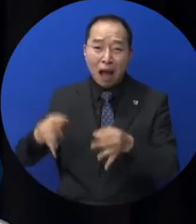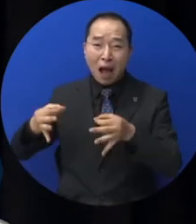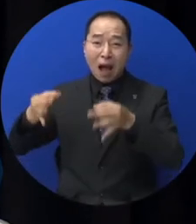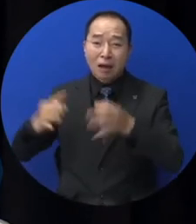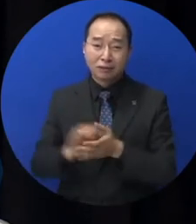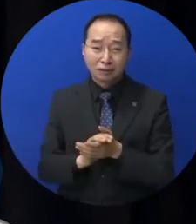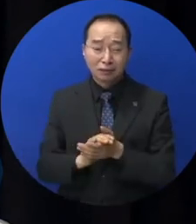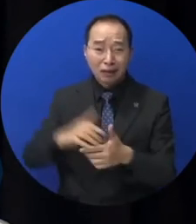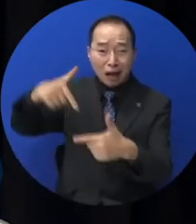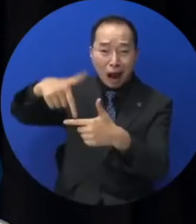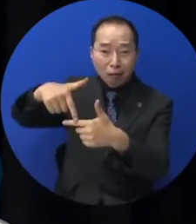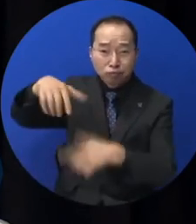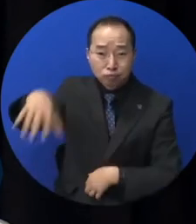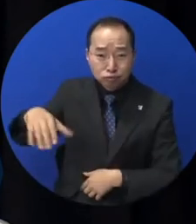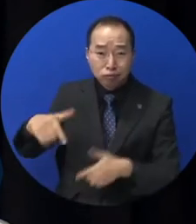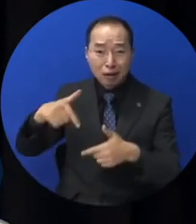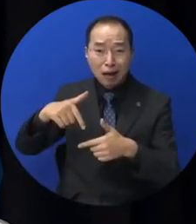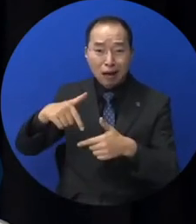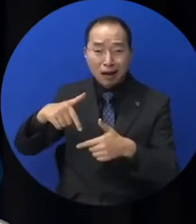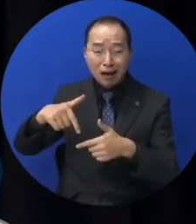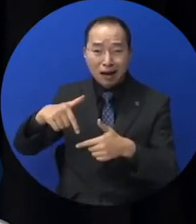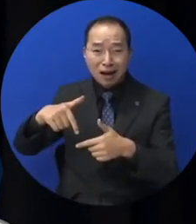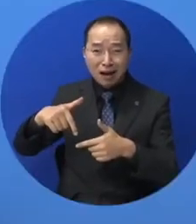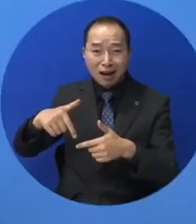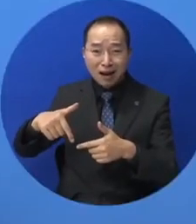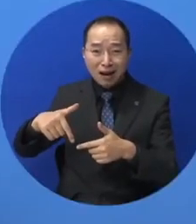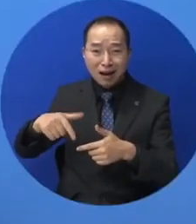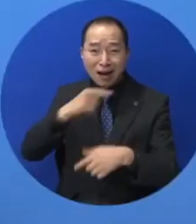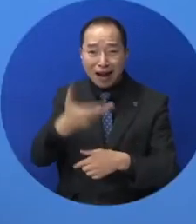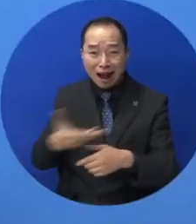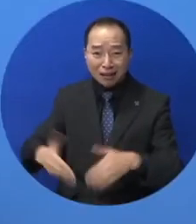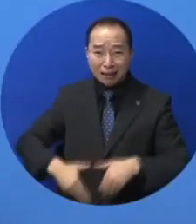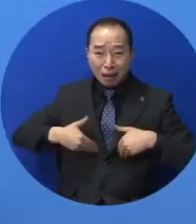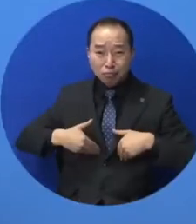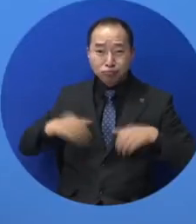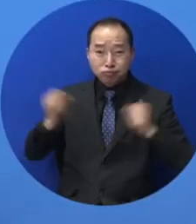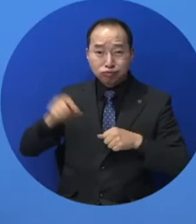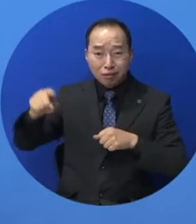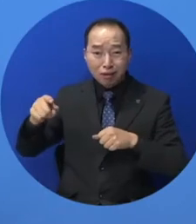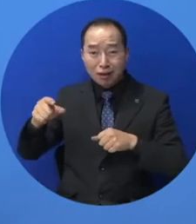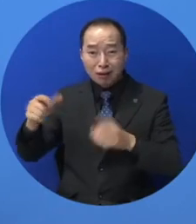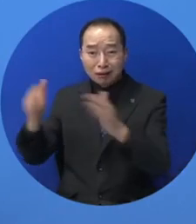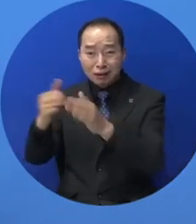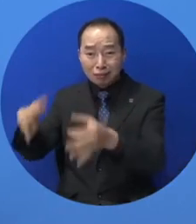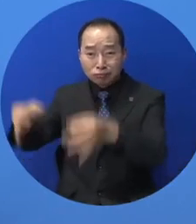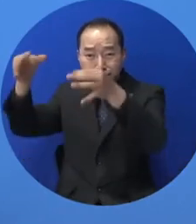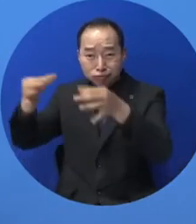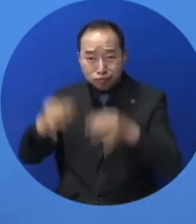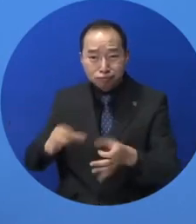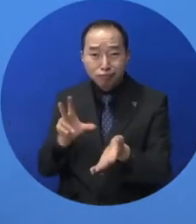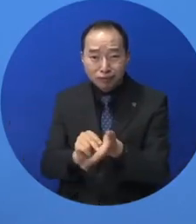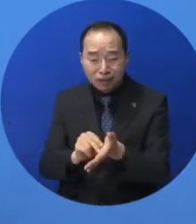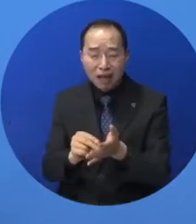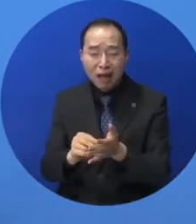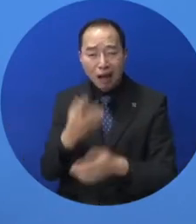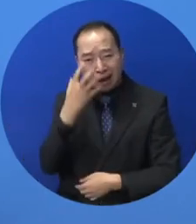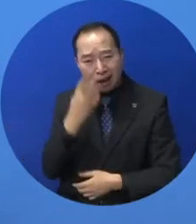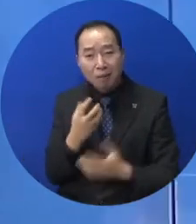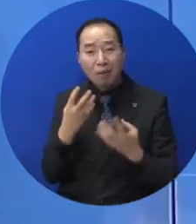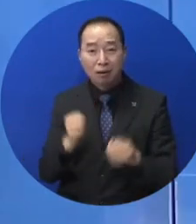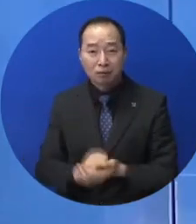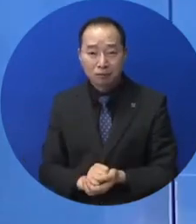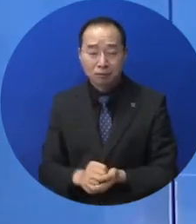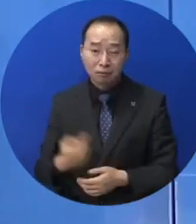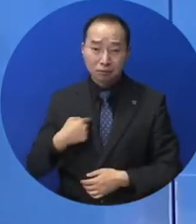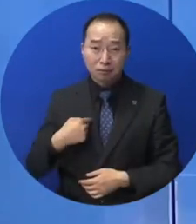서울시 강북과 강남의 지역 격차를 보면서 서울 시민들의 애환이 무척 큽니다. 저 역시 수십